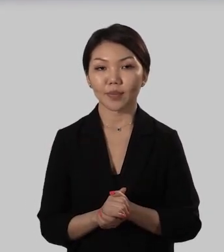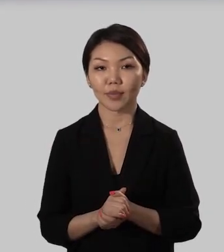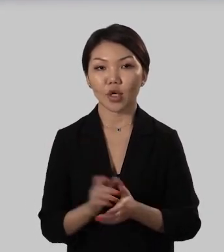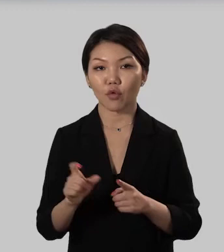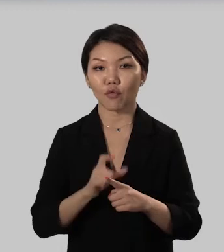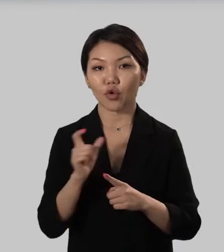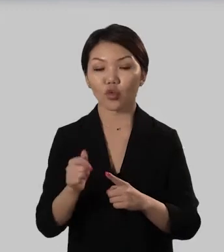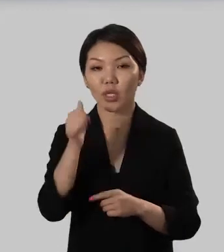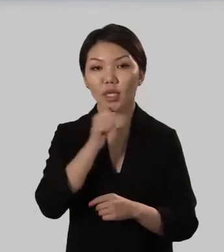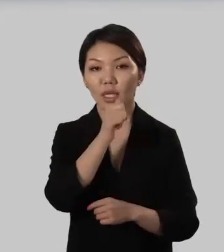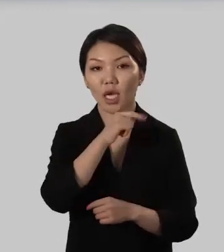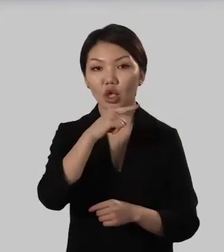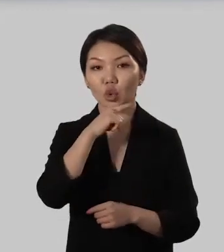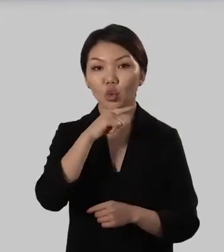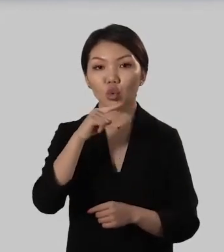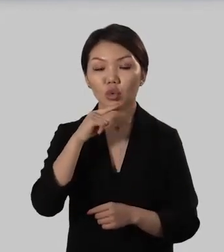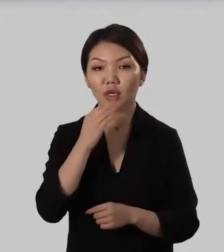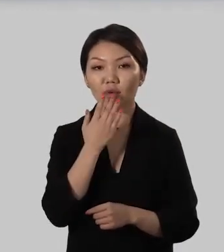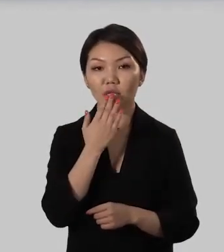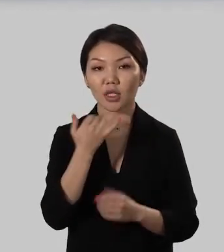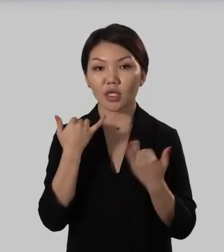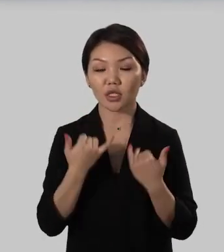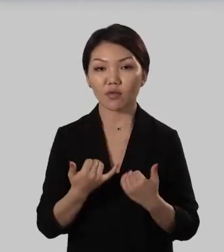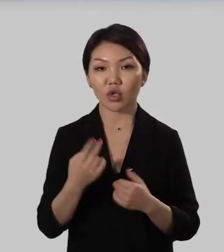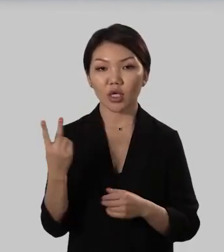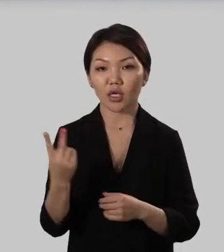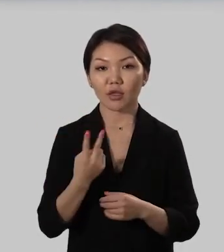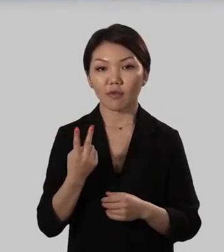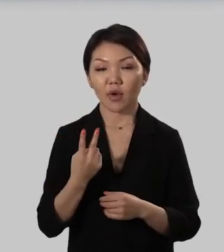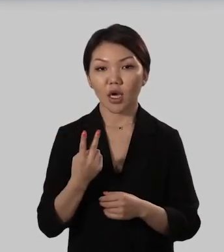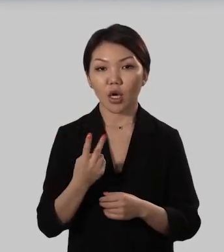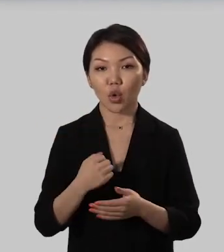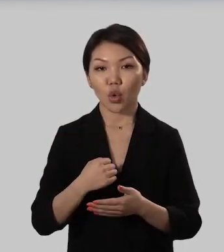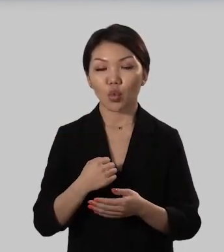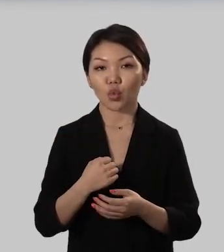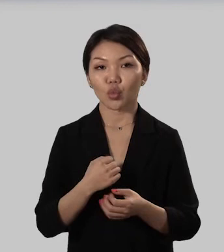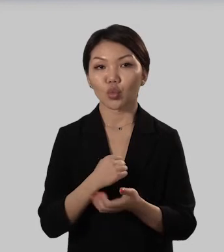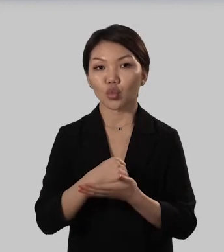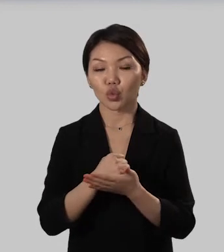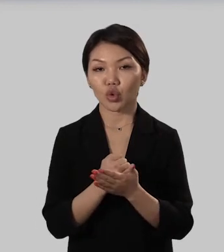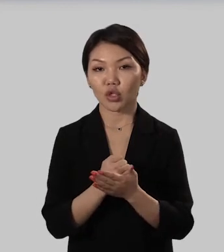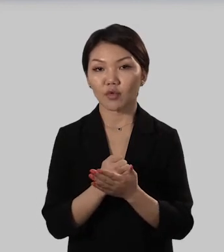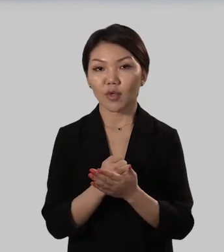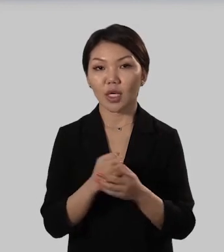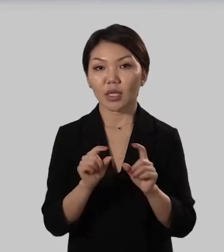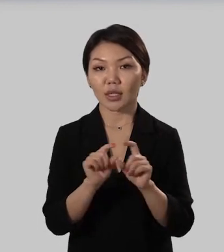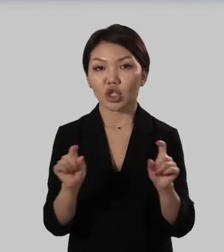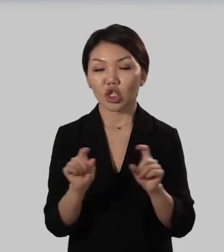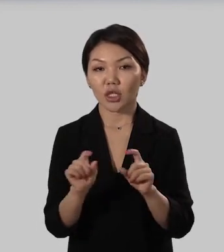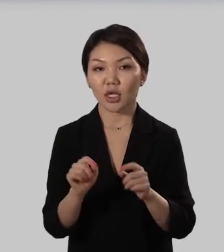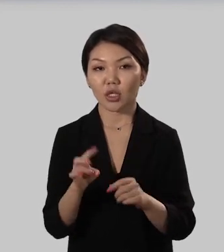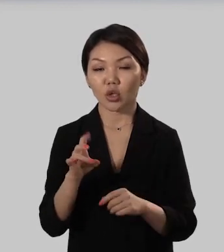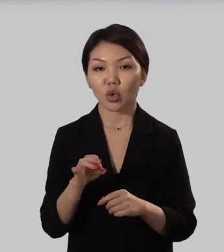рубрике тайны русского языка сегодня два устойчивых сочетаний а но слова в них перепутались